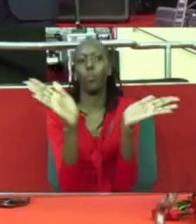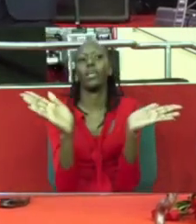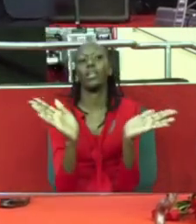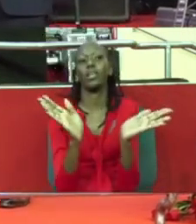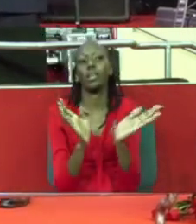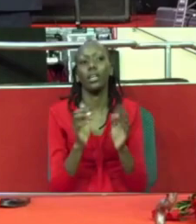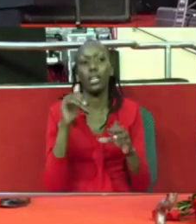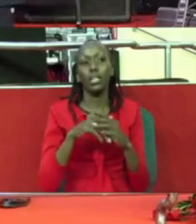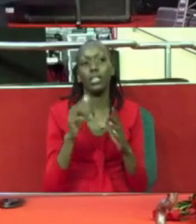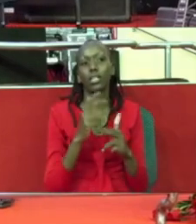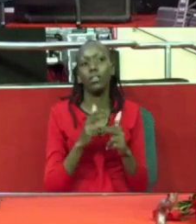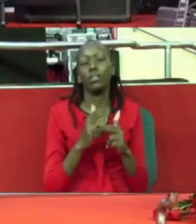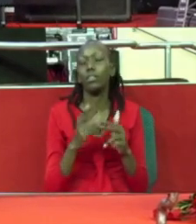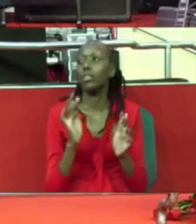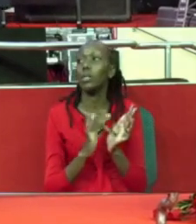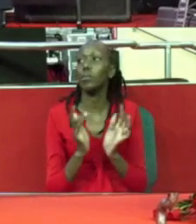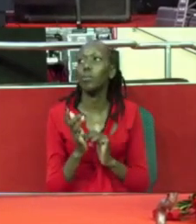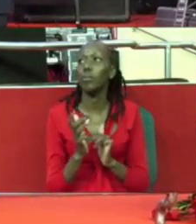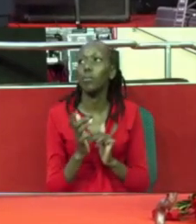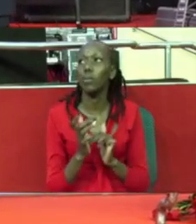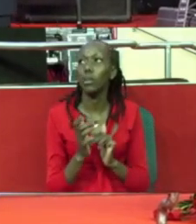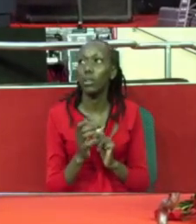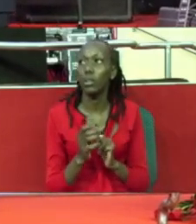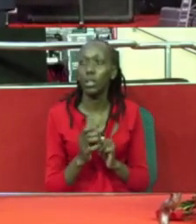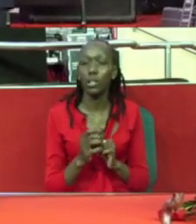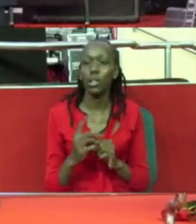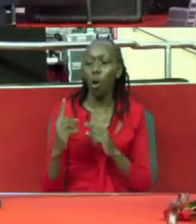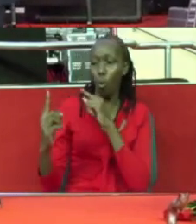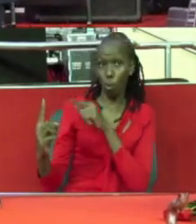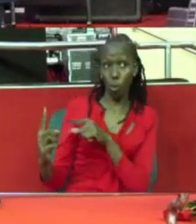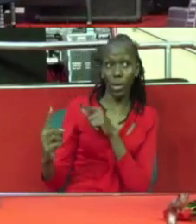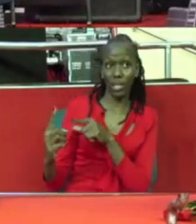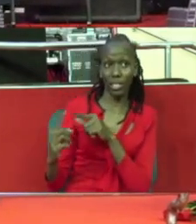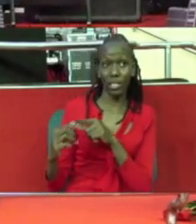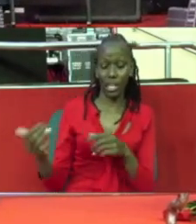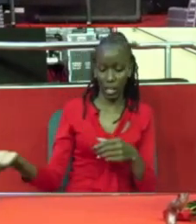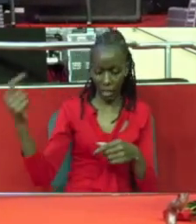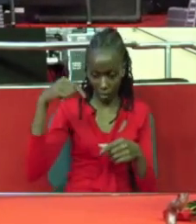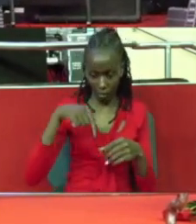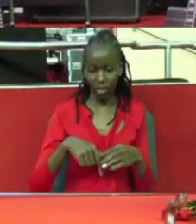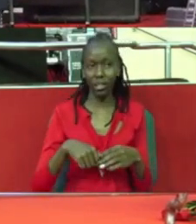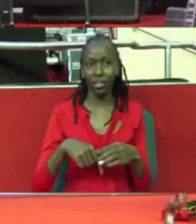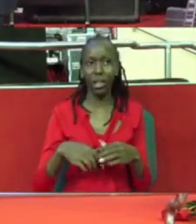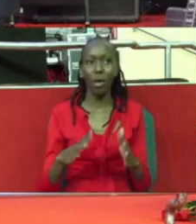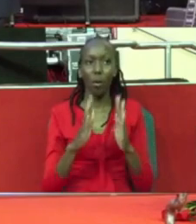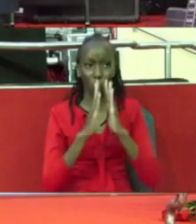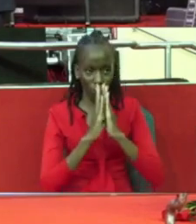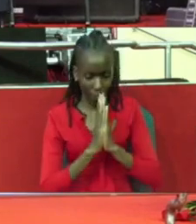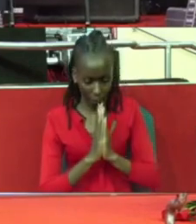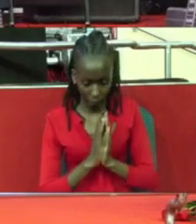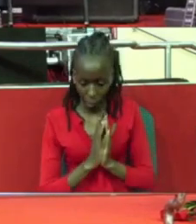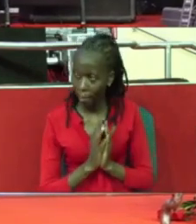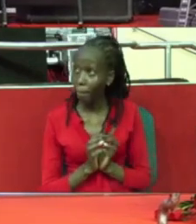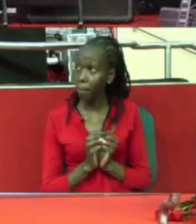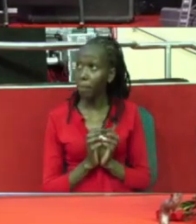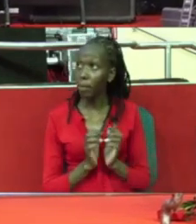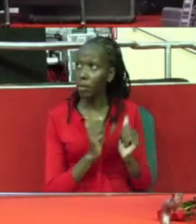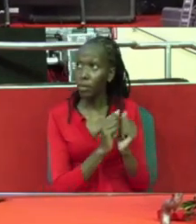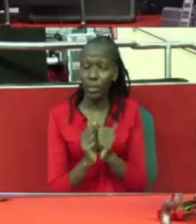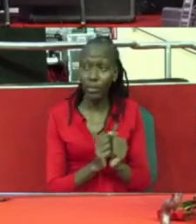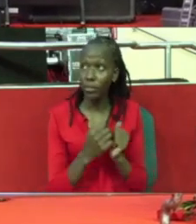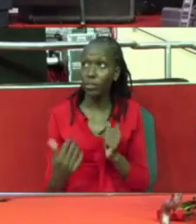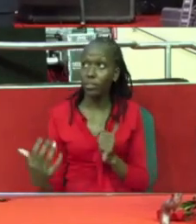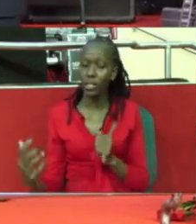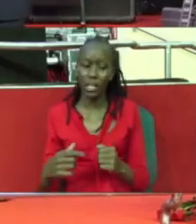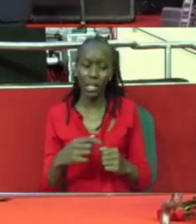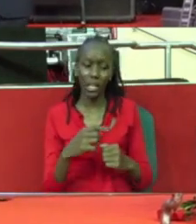the name of Jesus, katika jina la Yesu, the woman got inside, mwanamke yule akaingia together with the sons, pamoja na wanawe, and what happened inside the house,